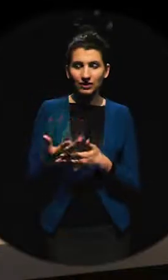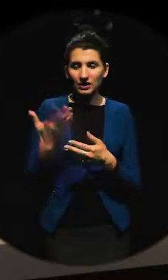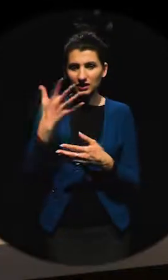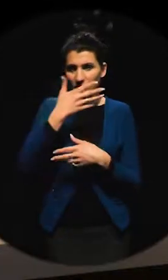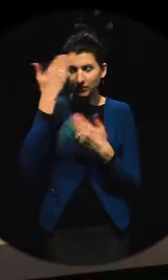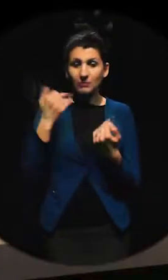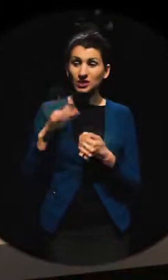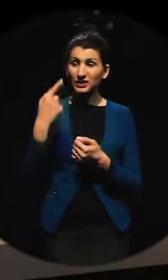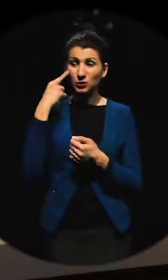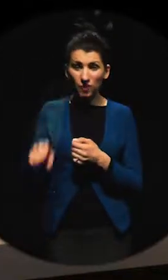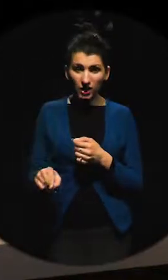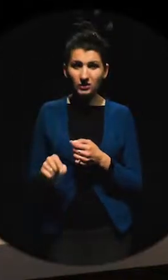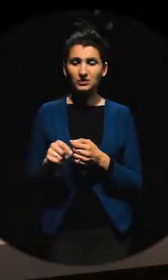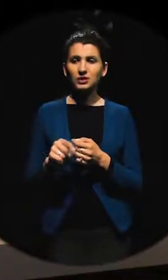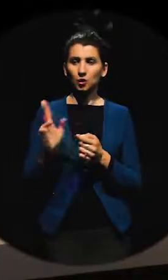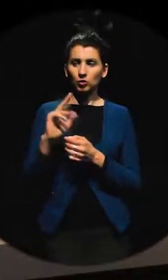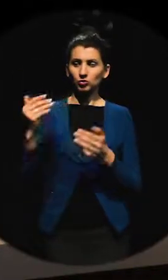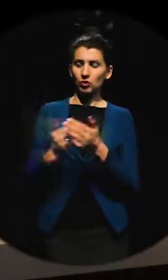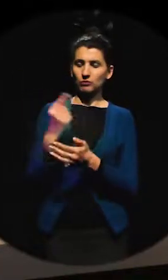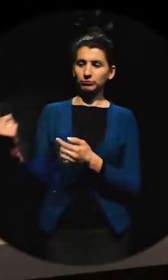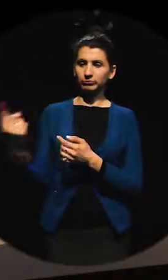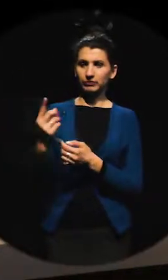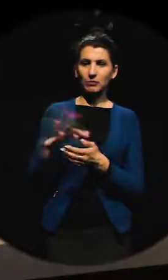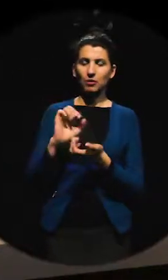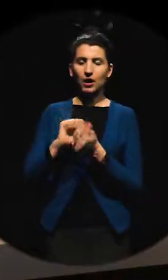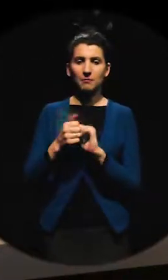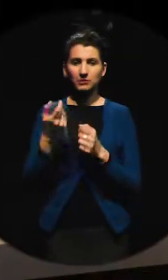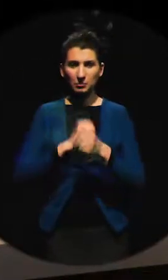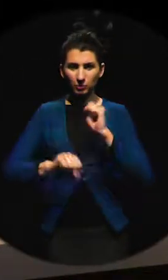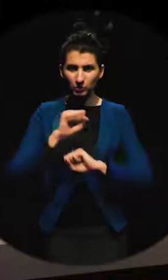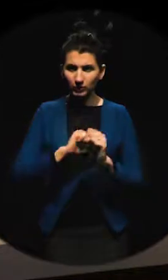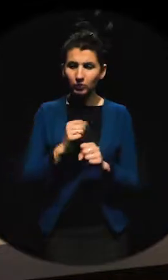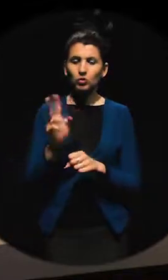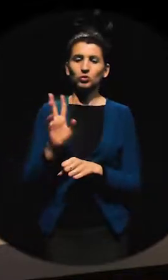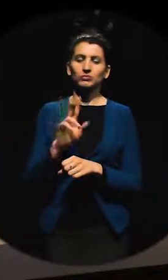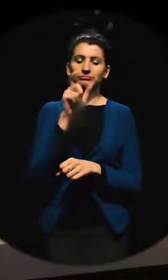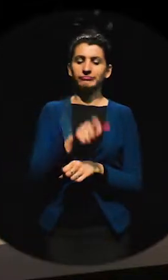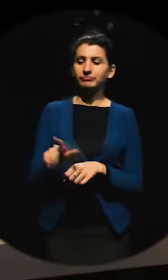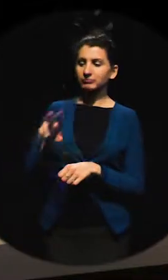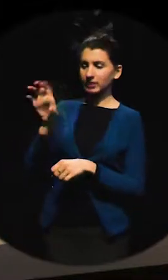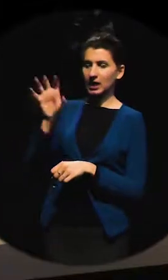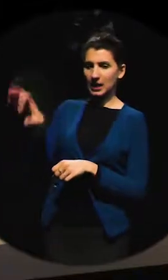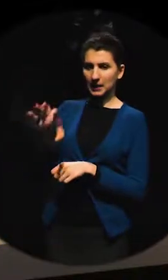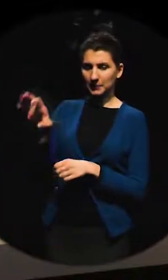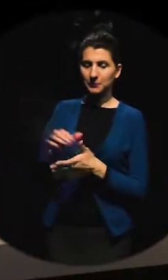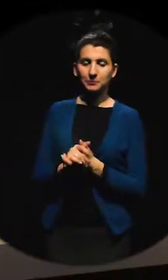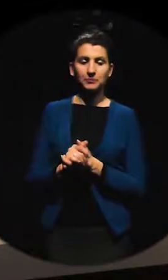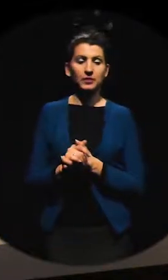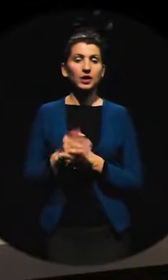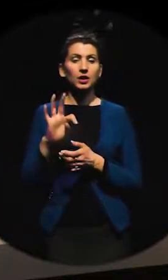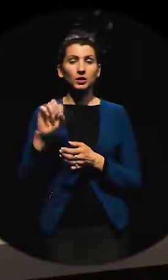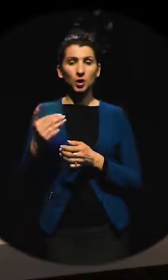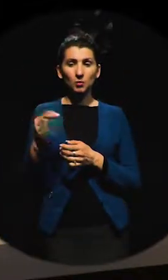się jakimś naszym w ogóle przyzwyczajeniom poznawczym. Tom Olin stwierdził, że fotografia